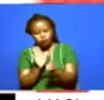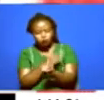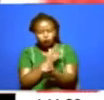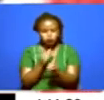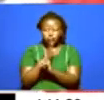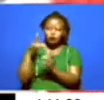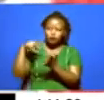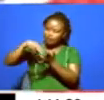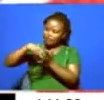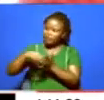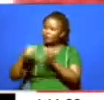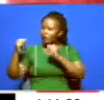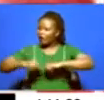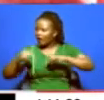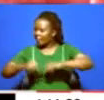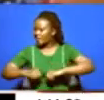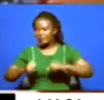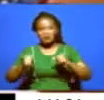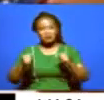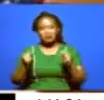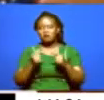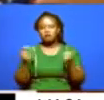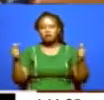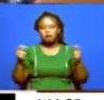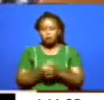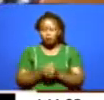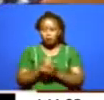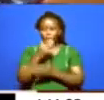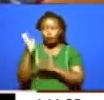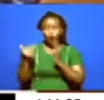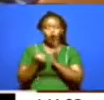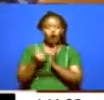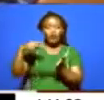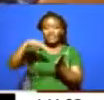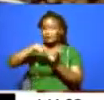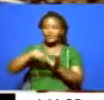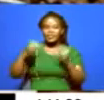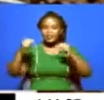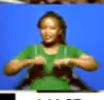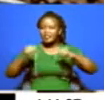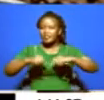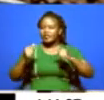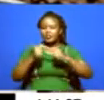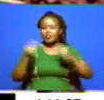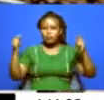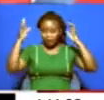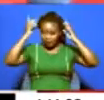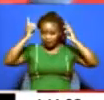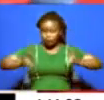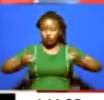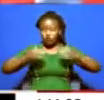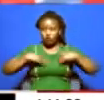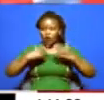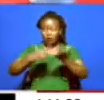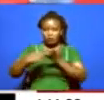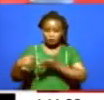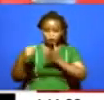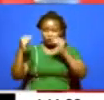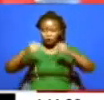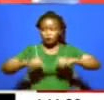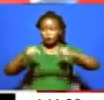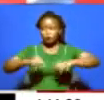snag. Kilifi gubernatorial aspirants are among those who disagreed with the move to reach a consensus. Tunaangaliana